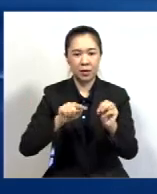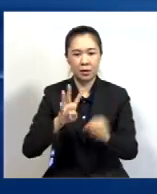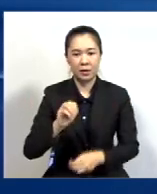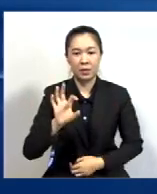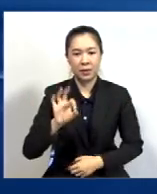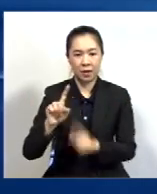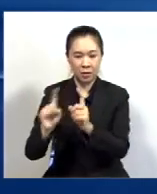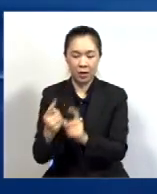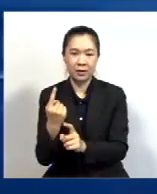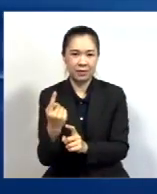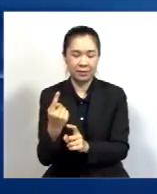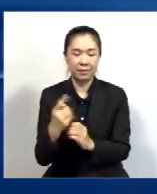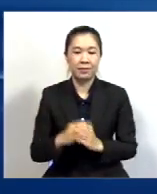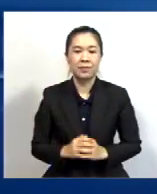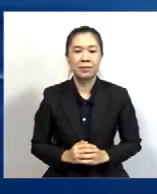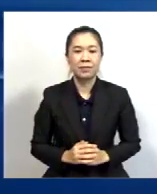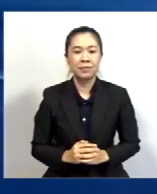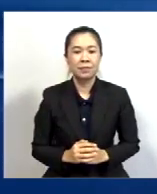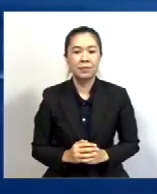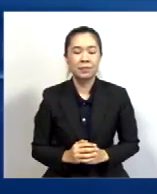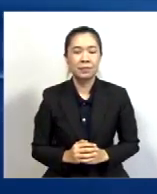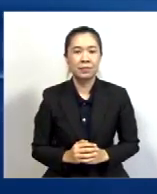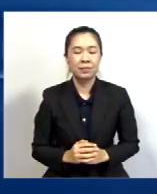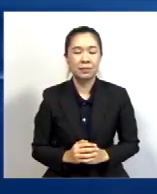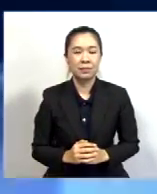49วรรค1